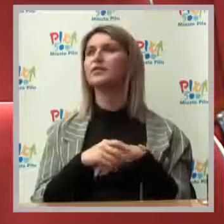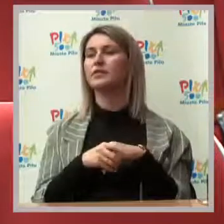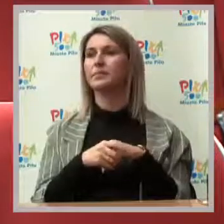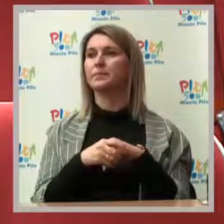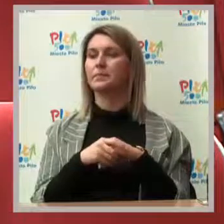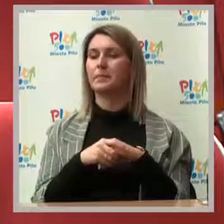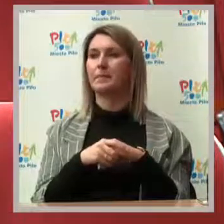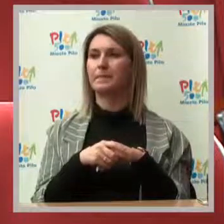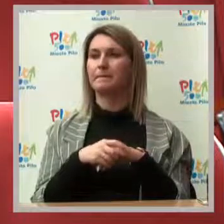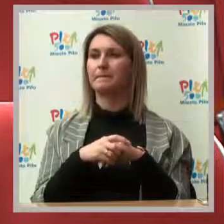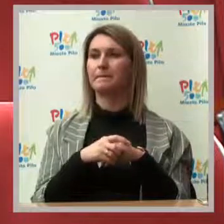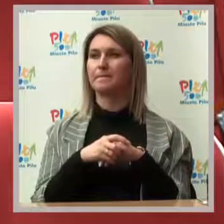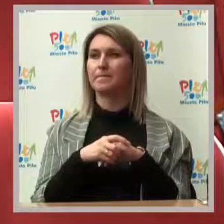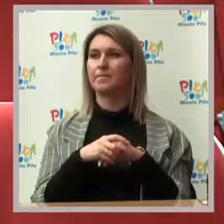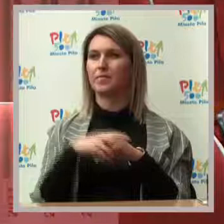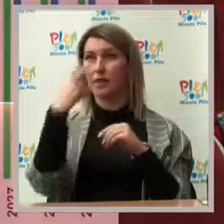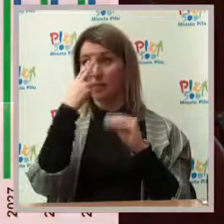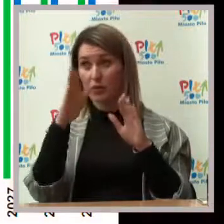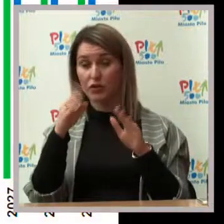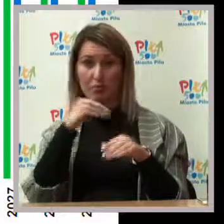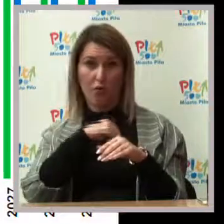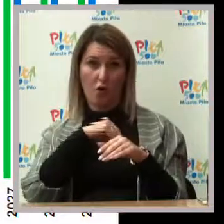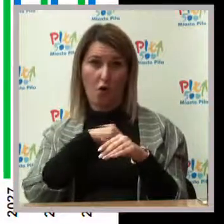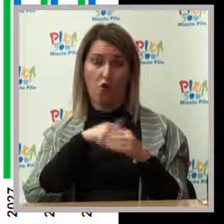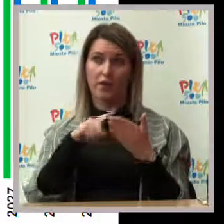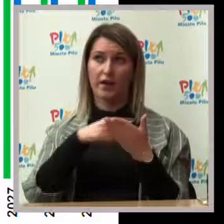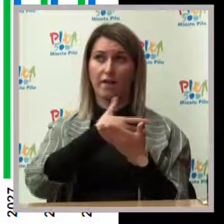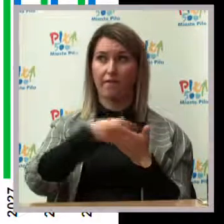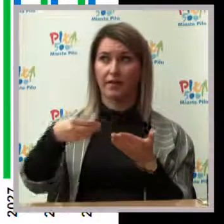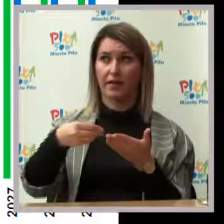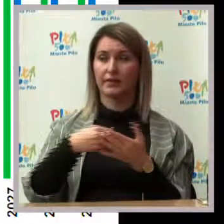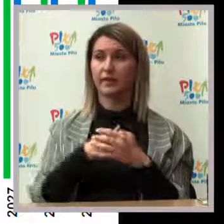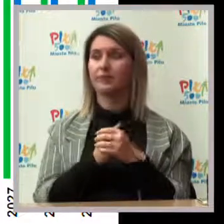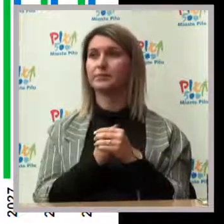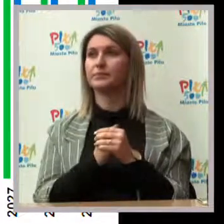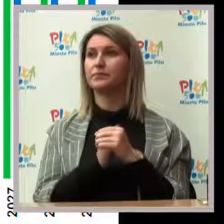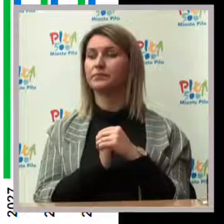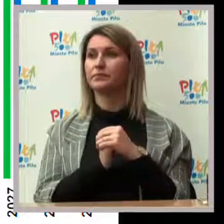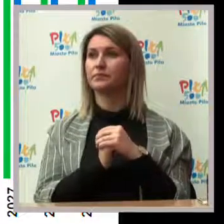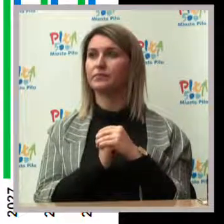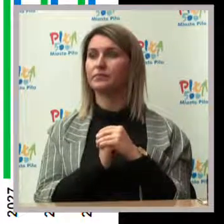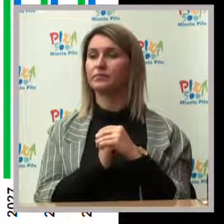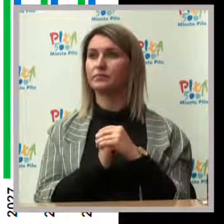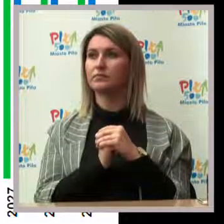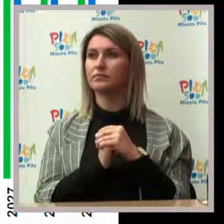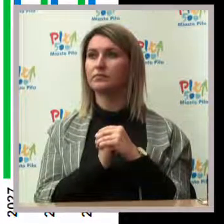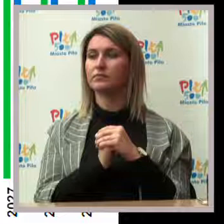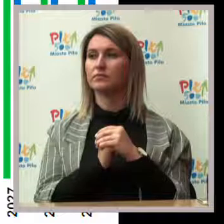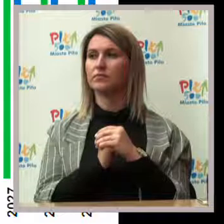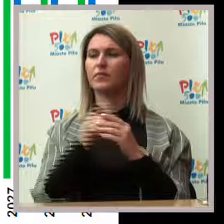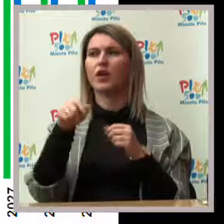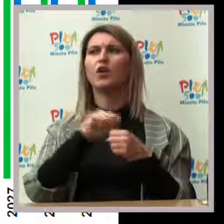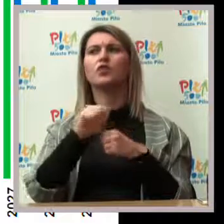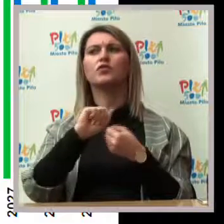globalnej dochodów i wydatków. Na tym slajdzie macie państwo również pokazane dane historyczne. One są niezmiernie ważne, aby